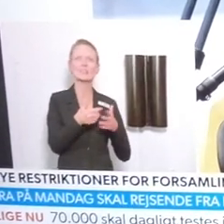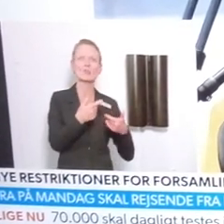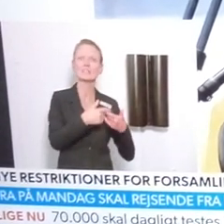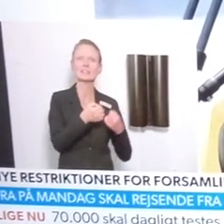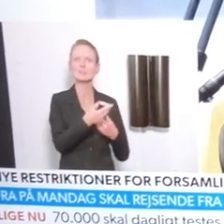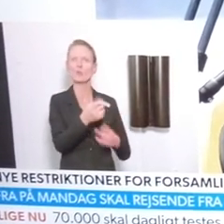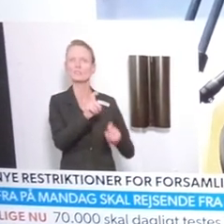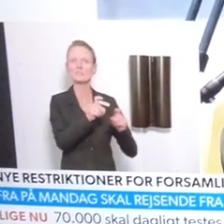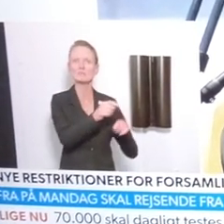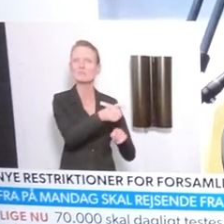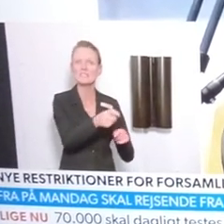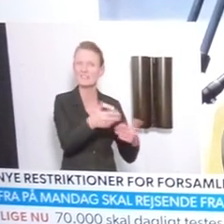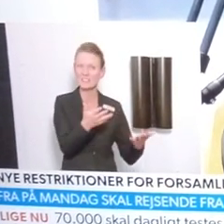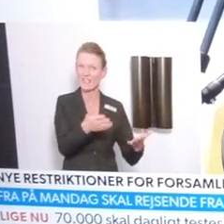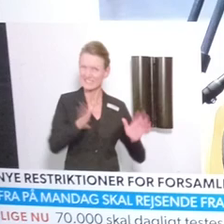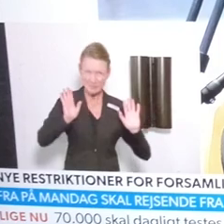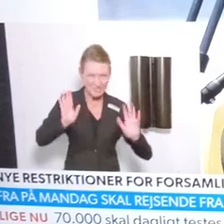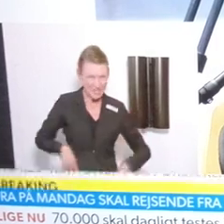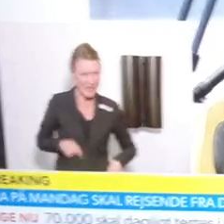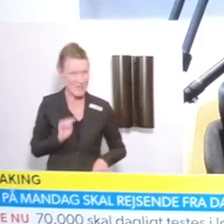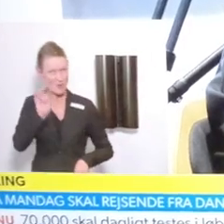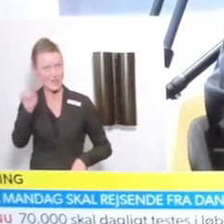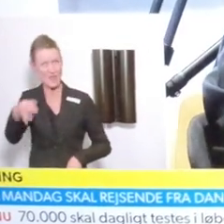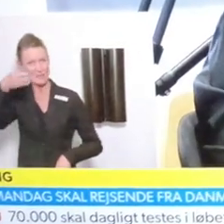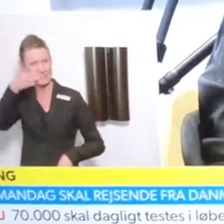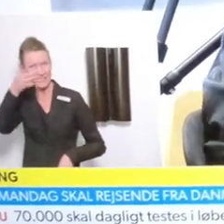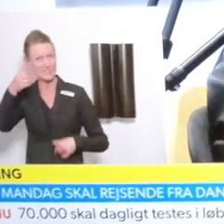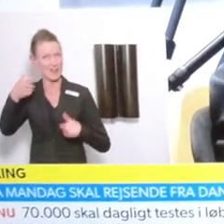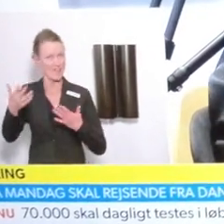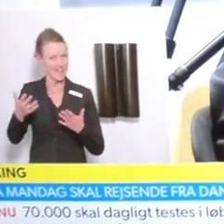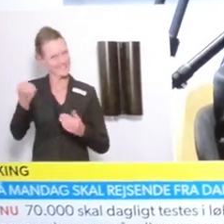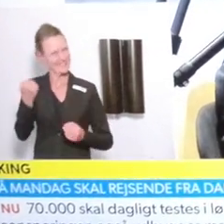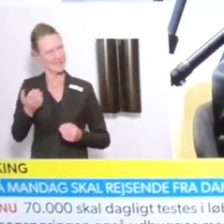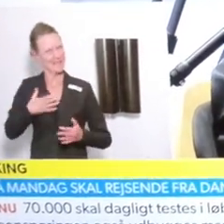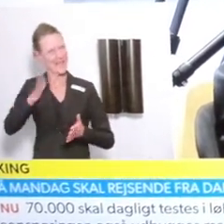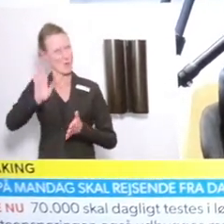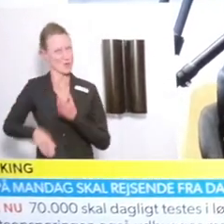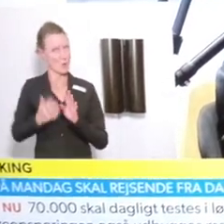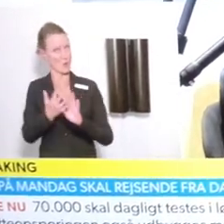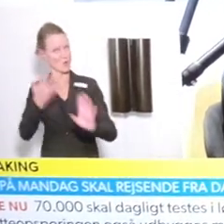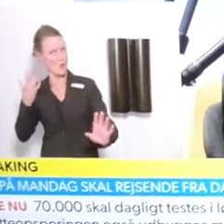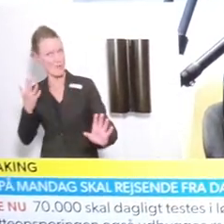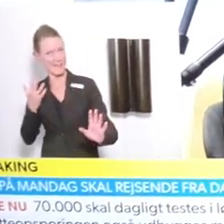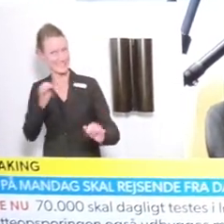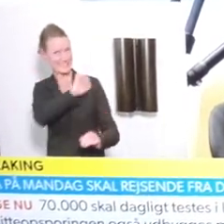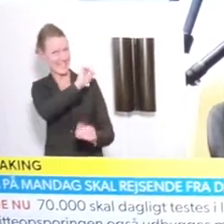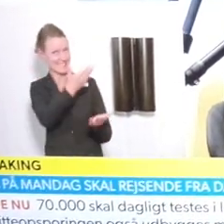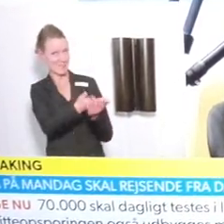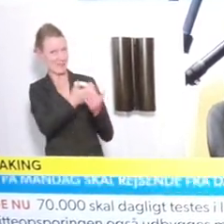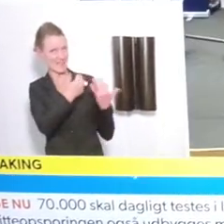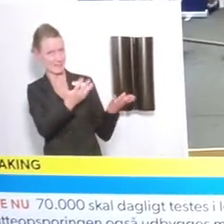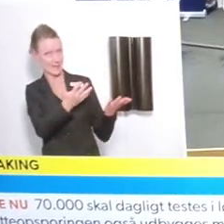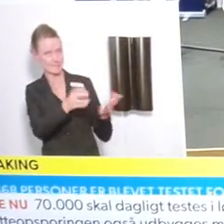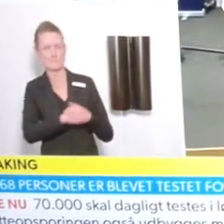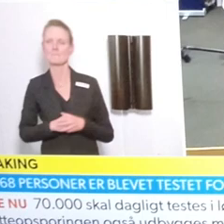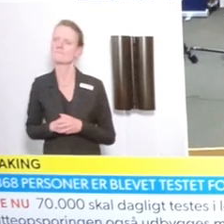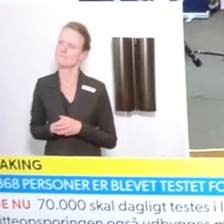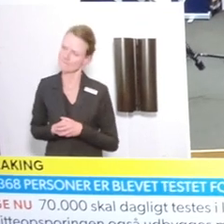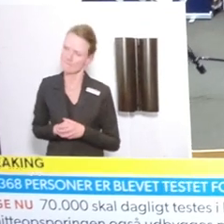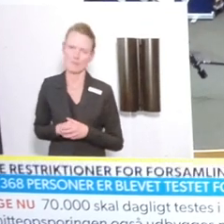være med at blive testet for ikke at skabe de her køer? Eller hvad er egentlig jeres anbefaling lige nu? Vi har nogle meget klare